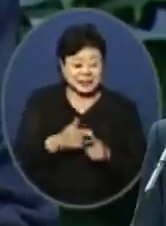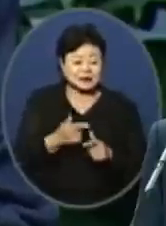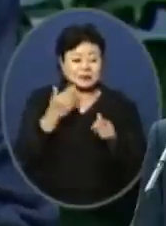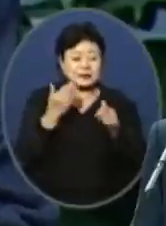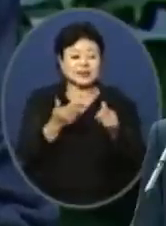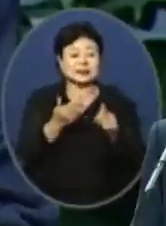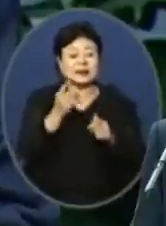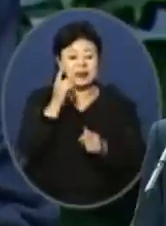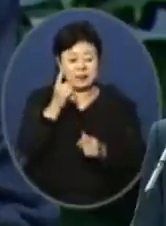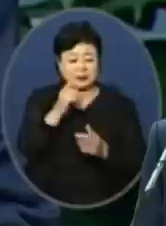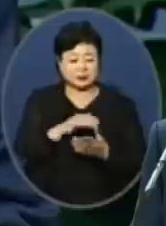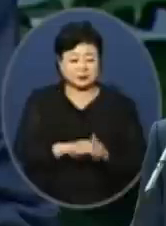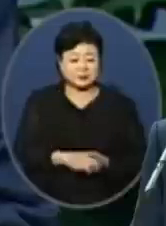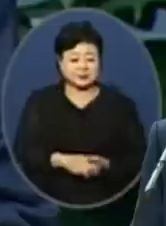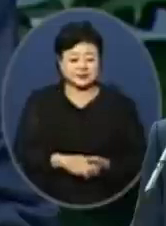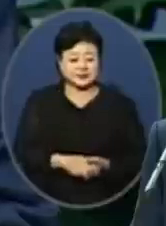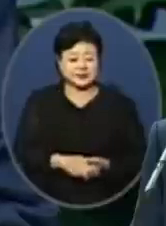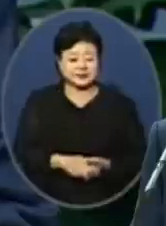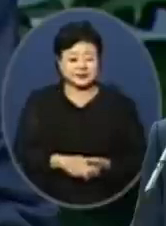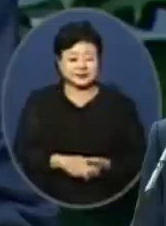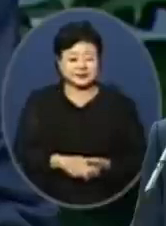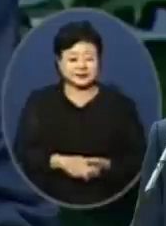예수님께서 한 번은